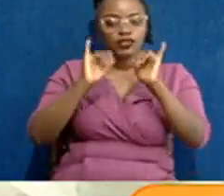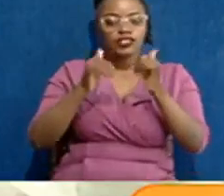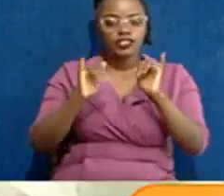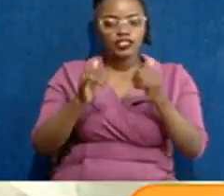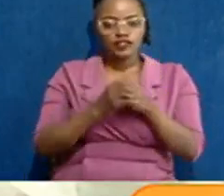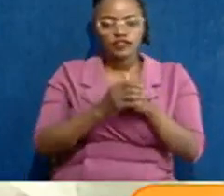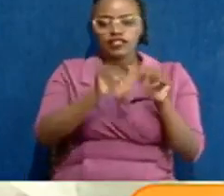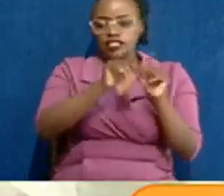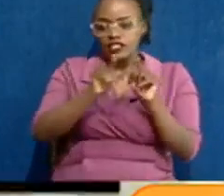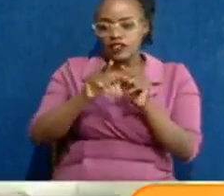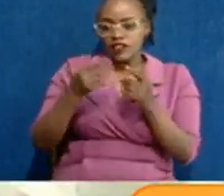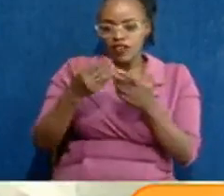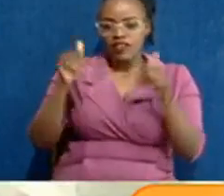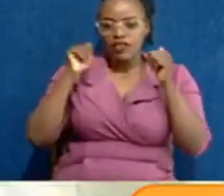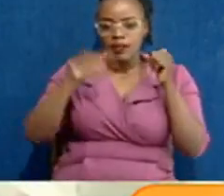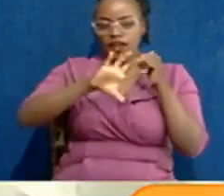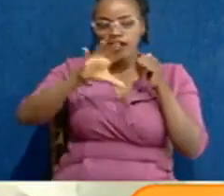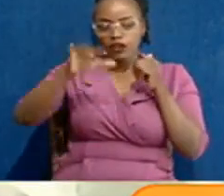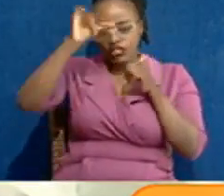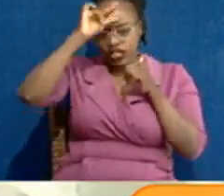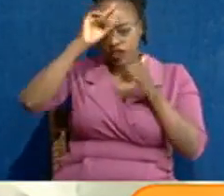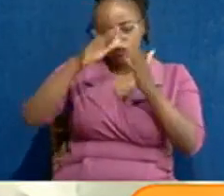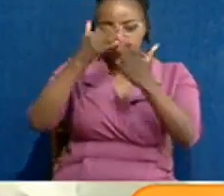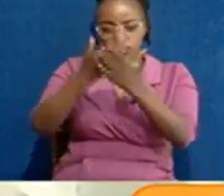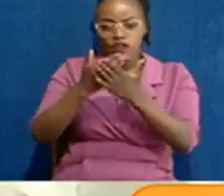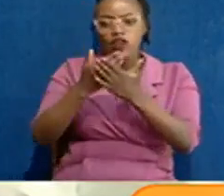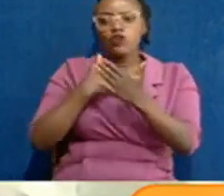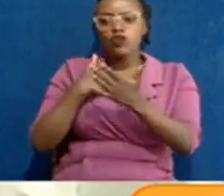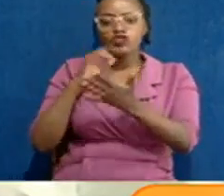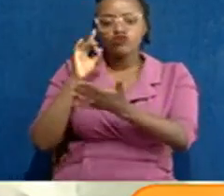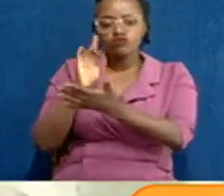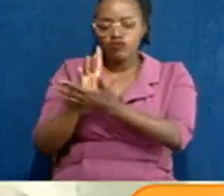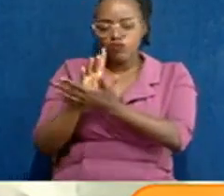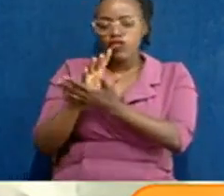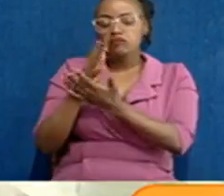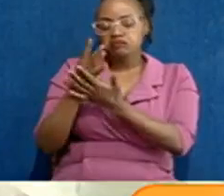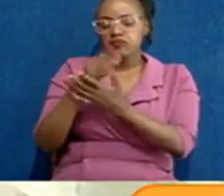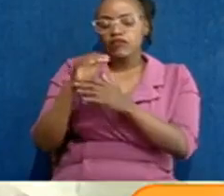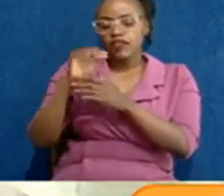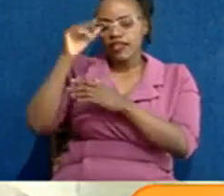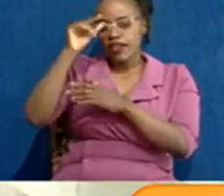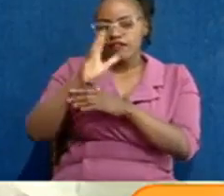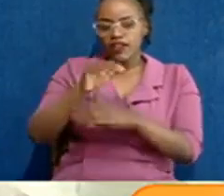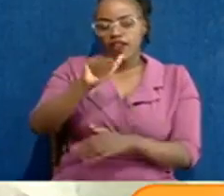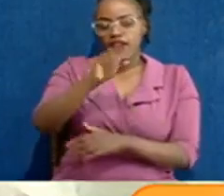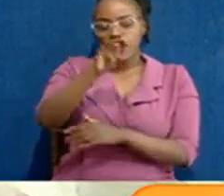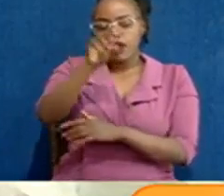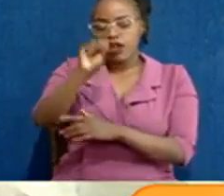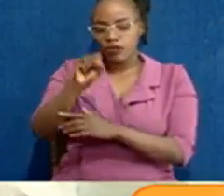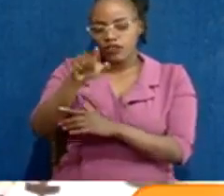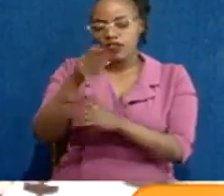Taarifa zetu ni kwamba bunge la kaunti ya Nyamira limewasilisha hoja ya kutaka kumbandua mamlakani gavana Amos Nyaribo. Hoja